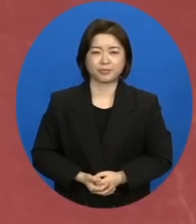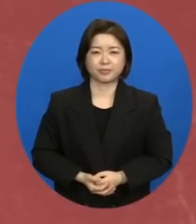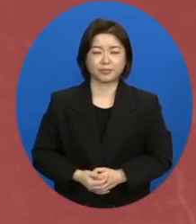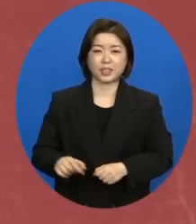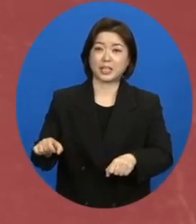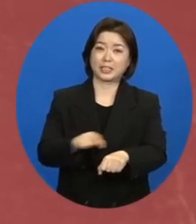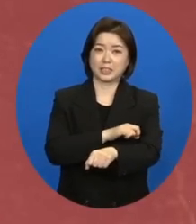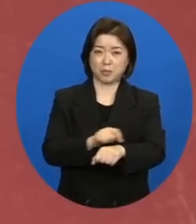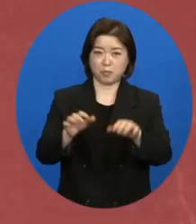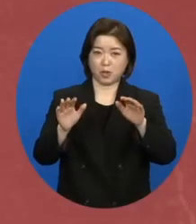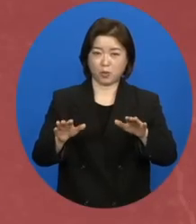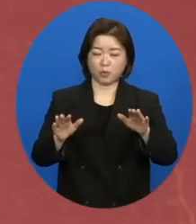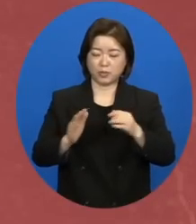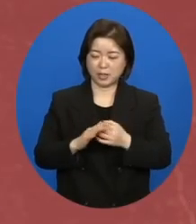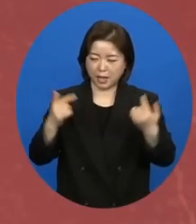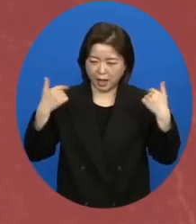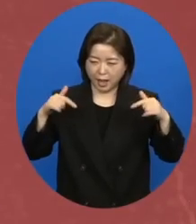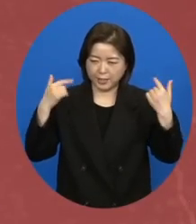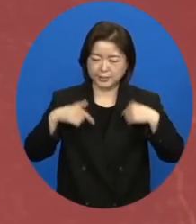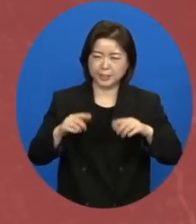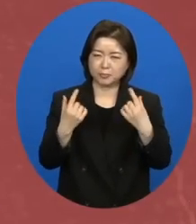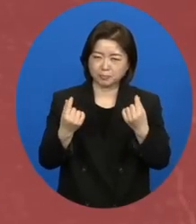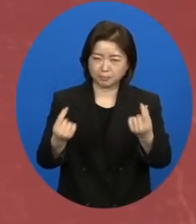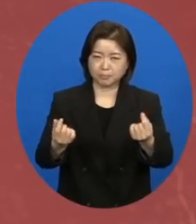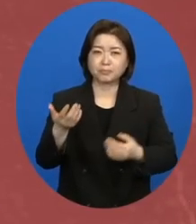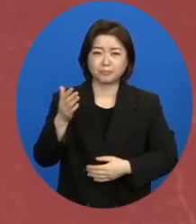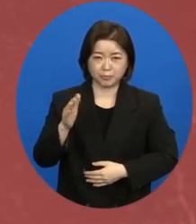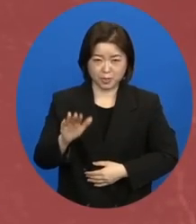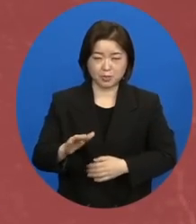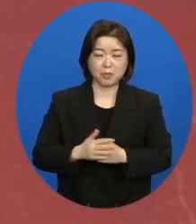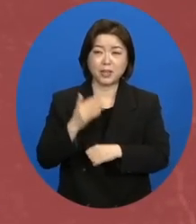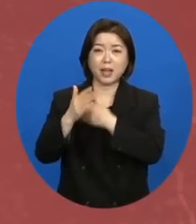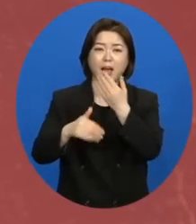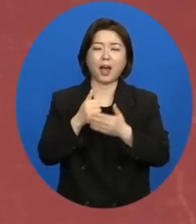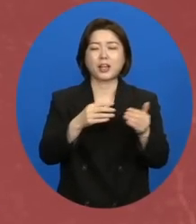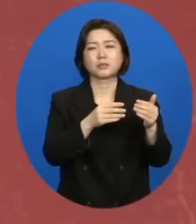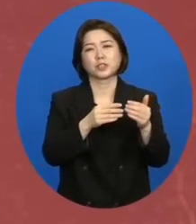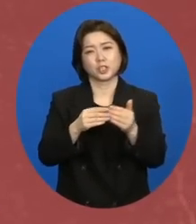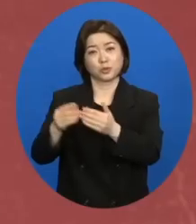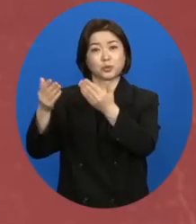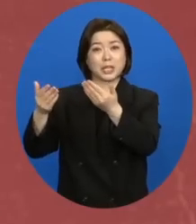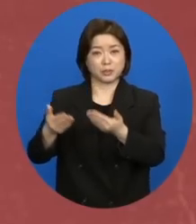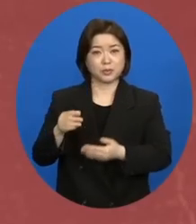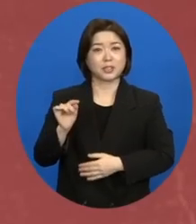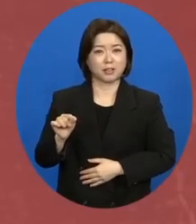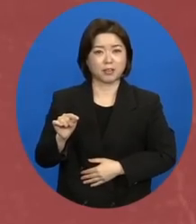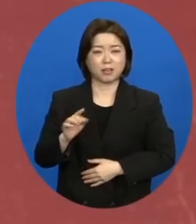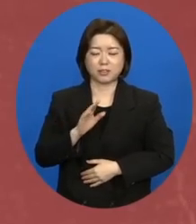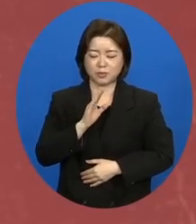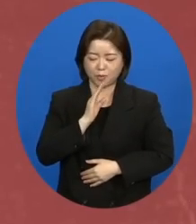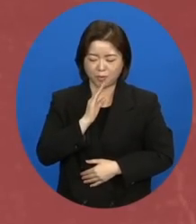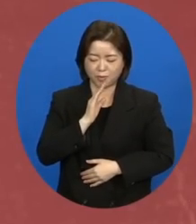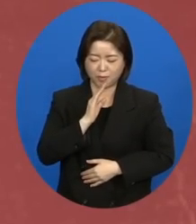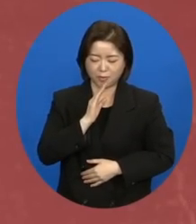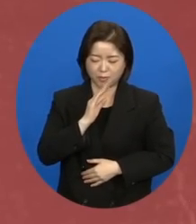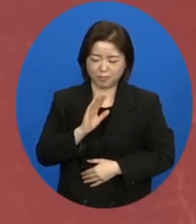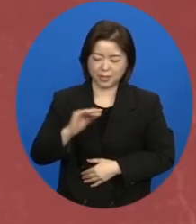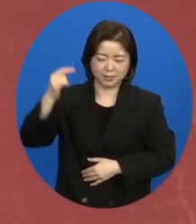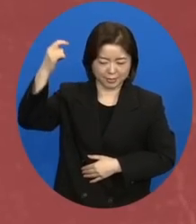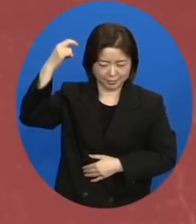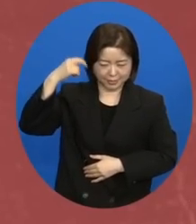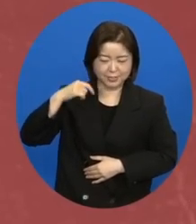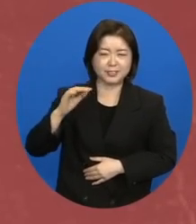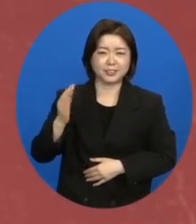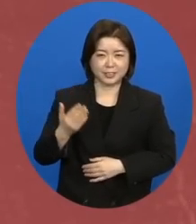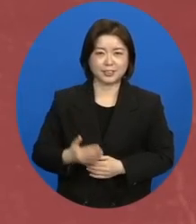특별히 이번에도 언제나 동일했지만 하나님 인도하신다 하는 것을 너무 실감나게 느끼게